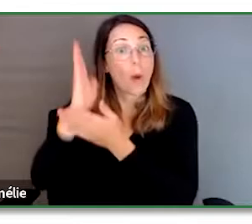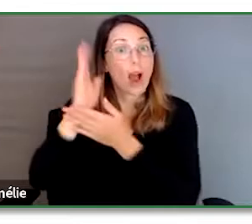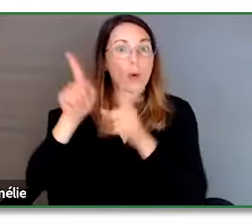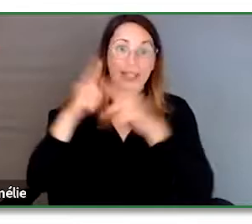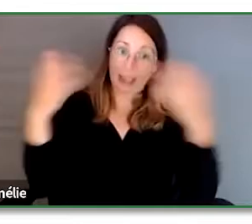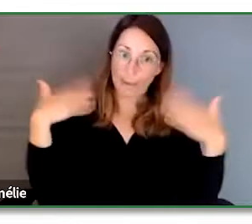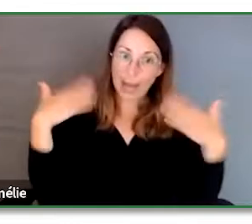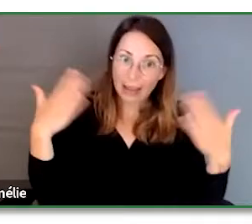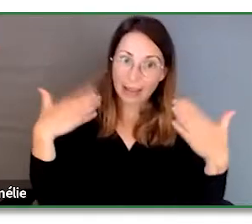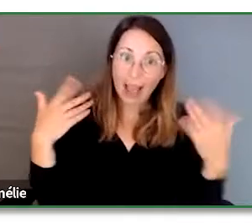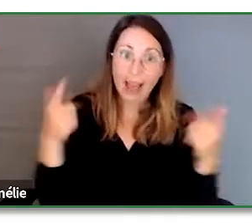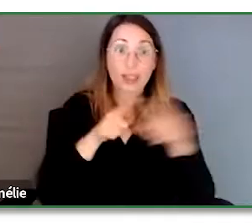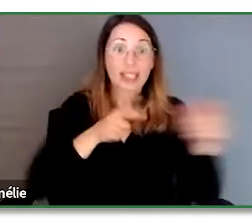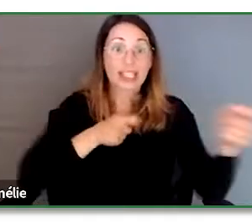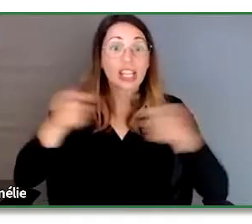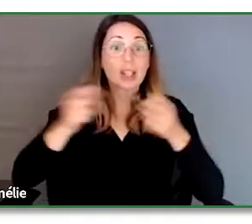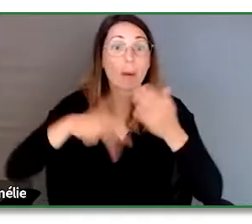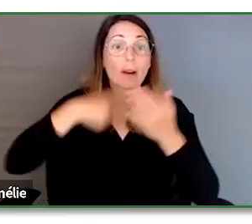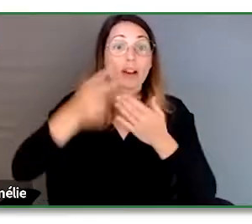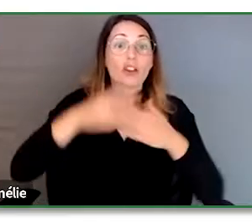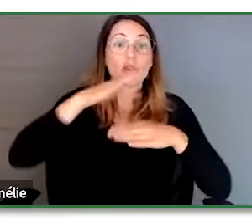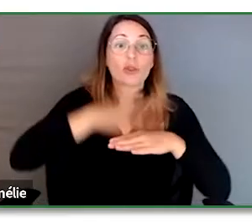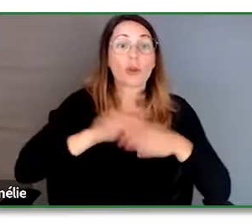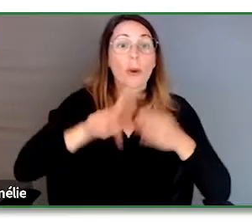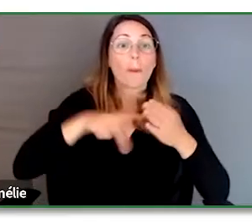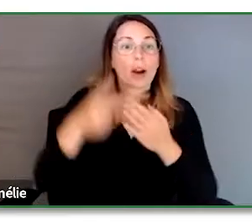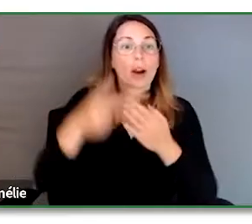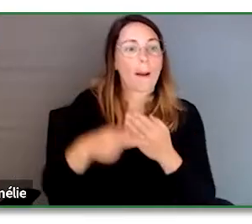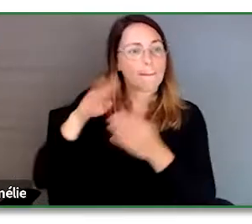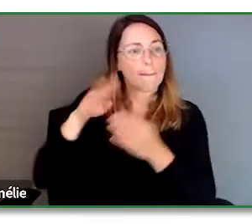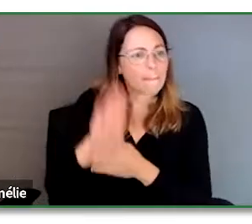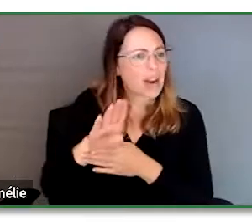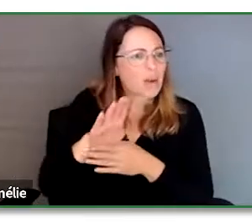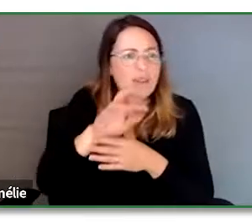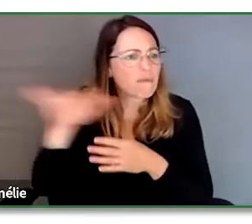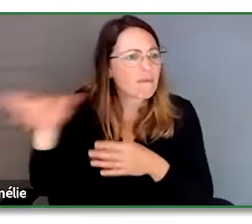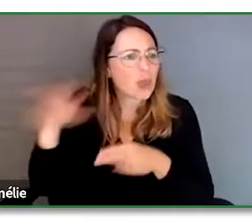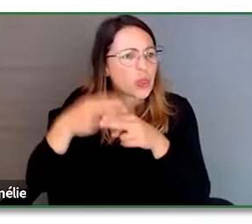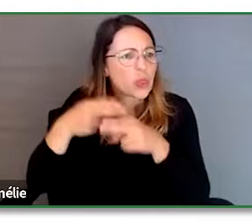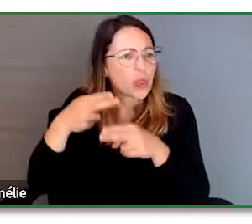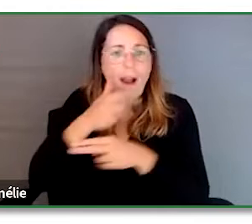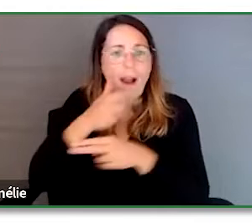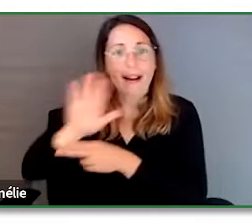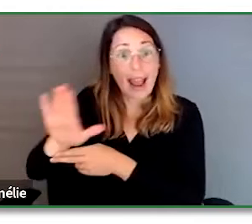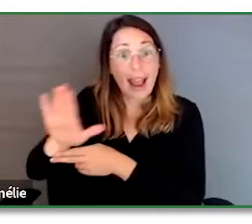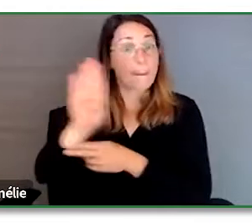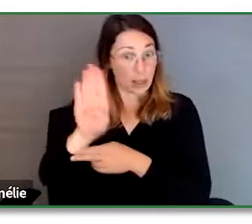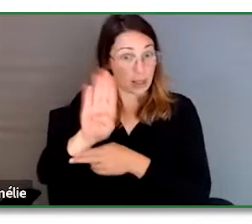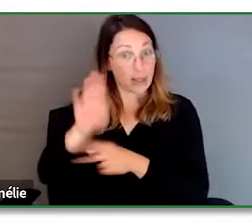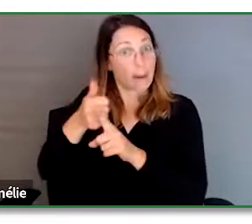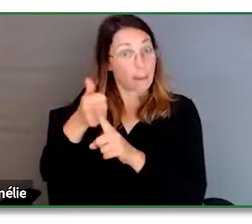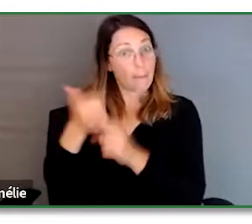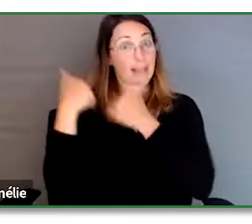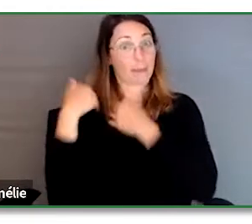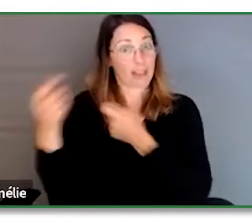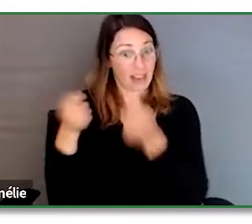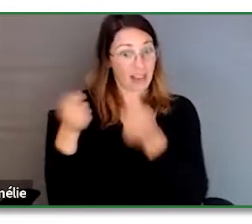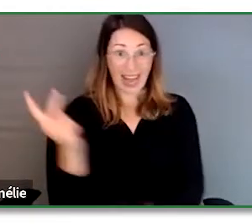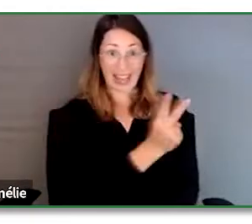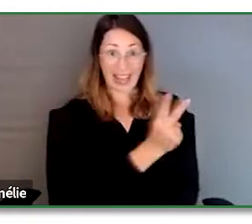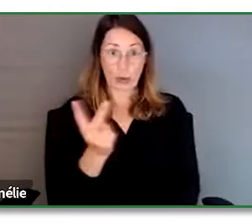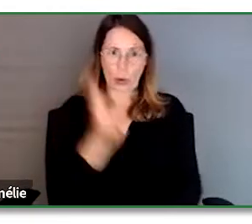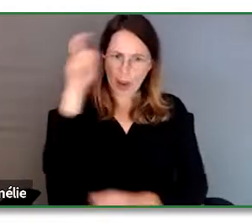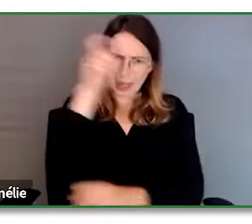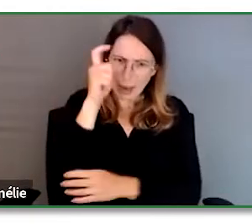de Bay Area Outreach et Bonnie est également gestionnaire. Elles ont toutes les deux énormément d'expérience en préconisant,